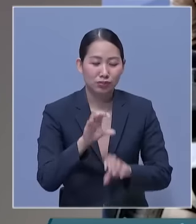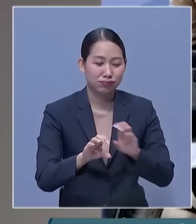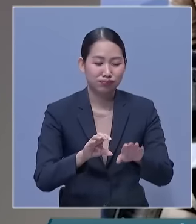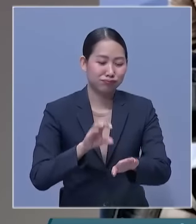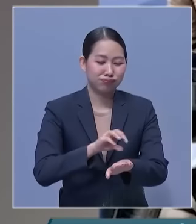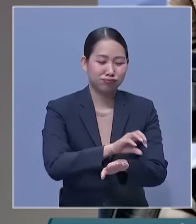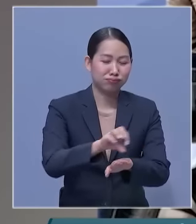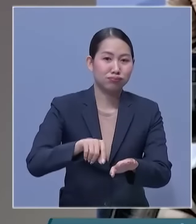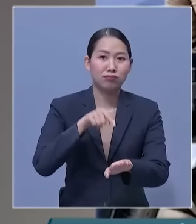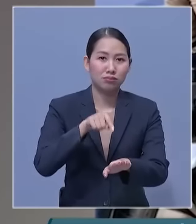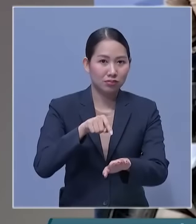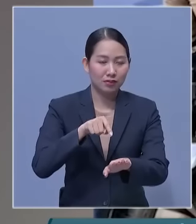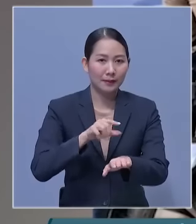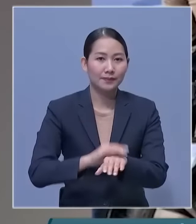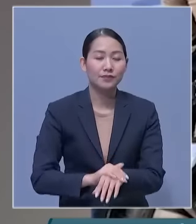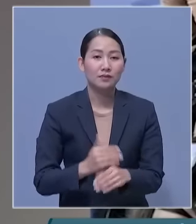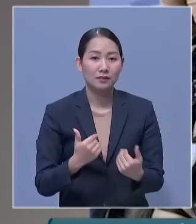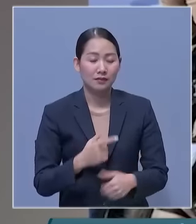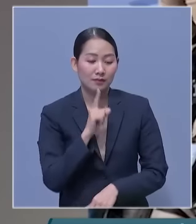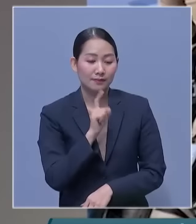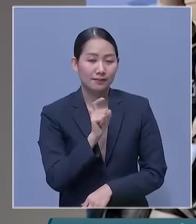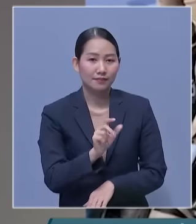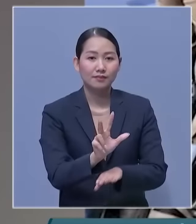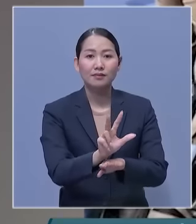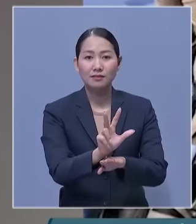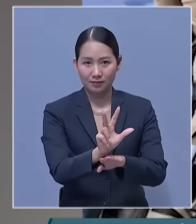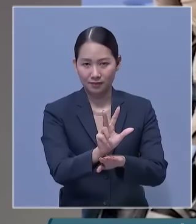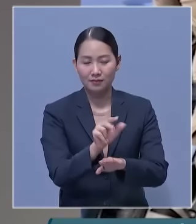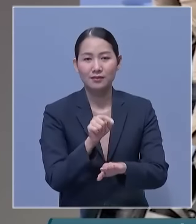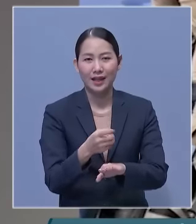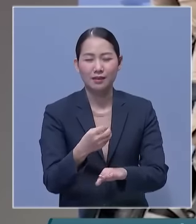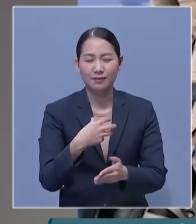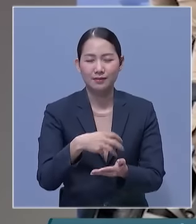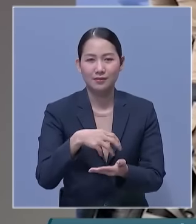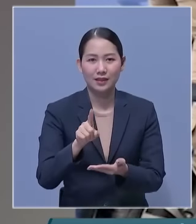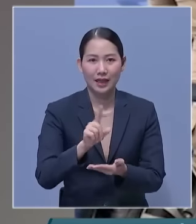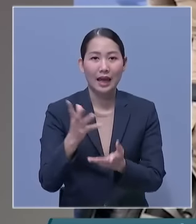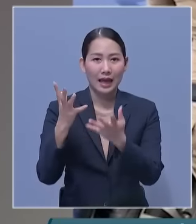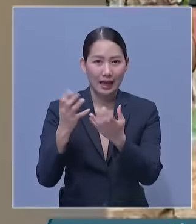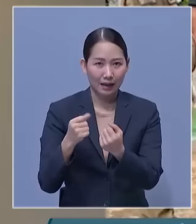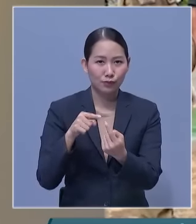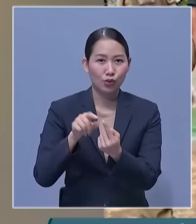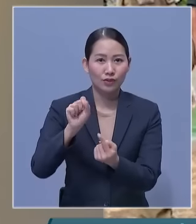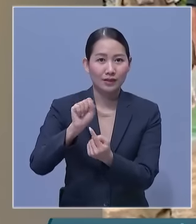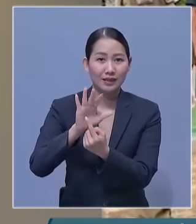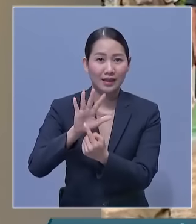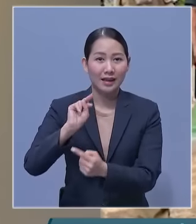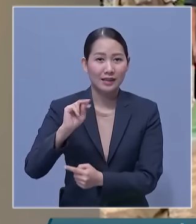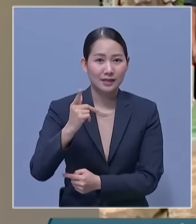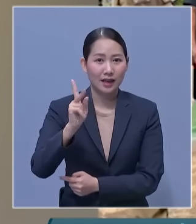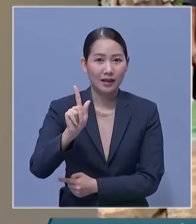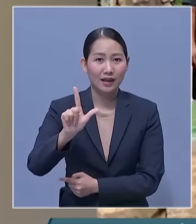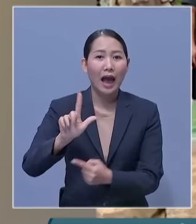กลุ่มผู้ต้องหาไปรับยาเสพติดทั้งหมดนี้มาจากพื้นที่อำเภอสังขบุรีเพื่อจะนำไปส่งให้กับลูกค้าในพื้นที่อำเภอเมือง